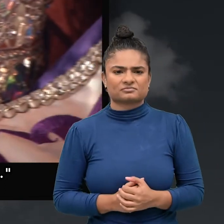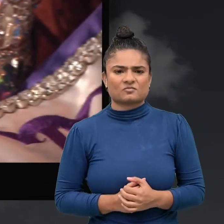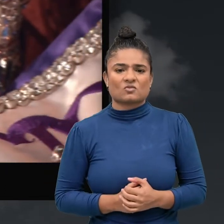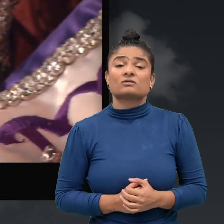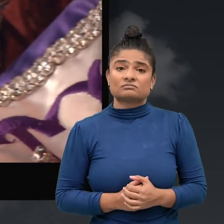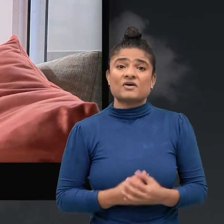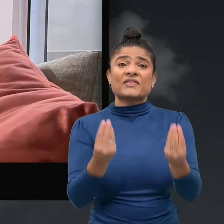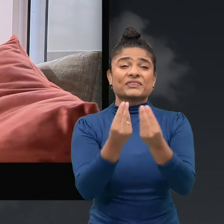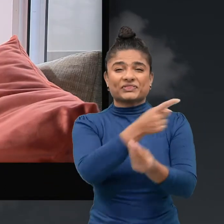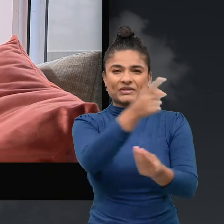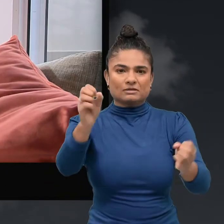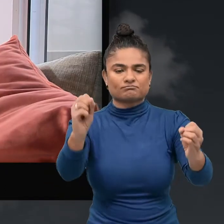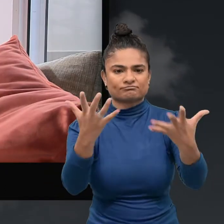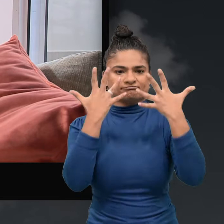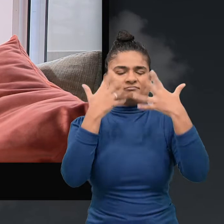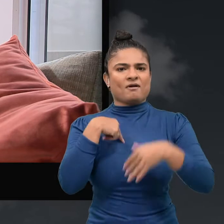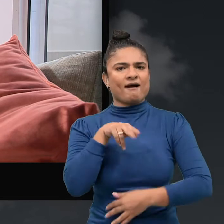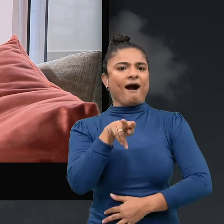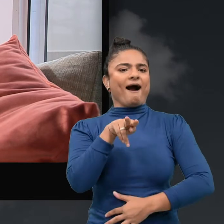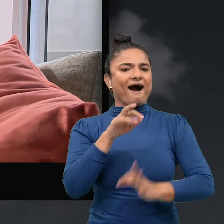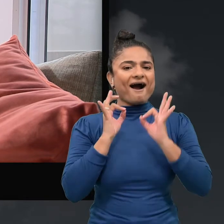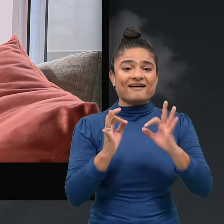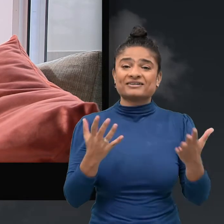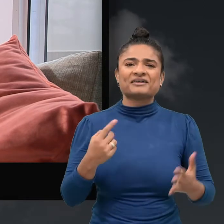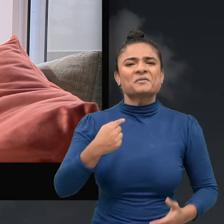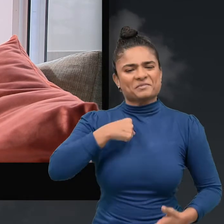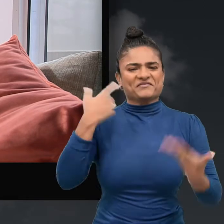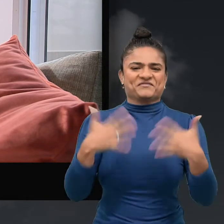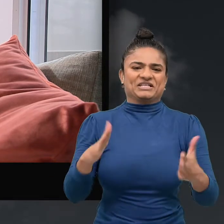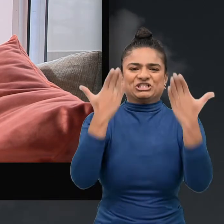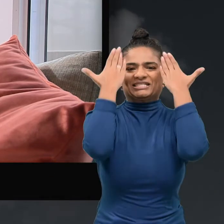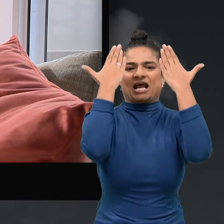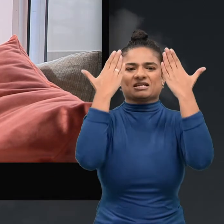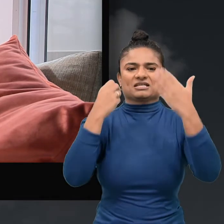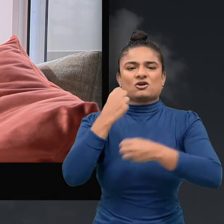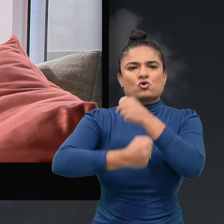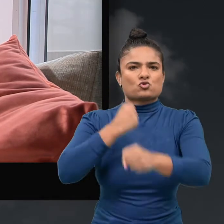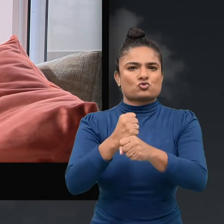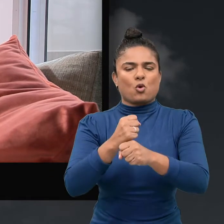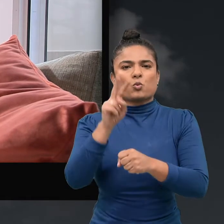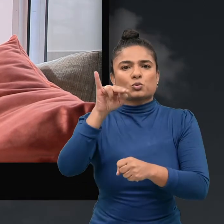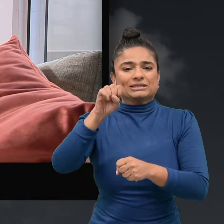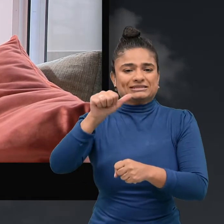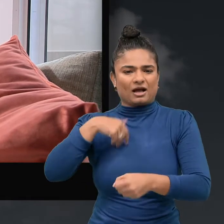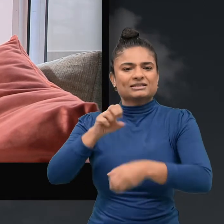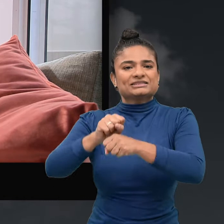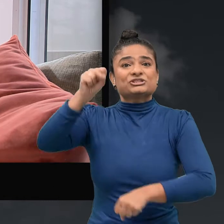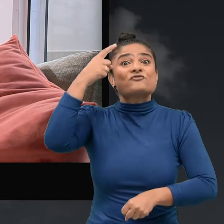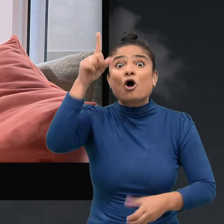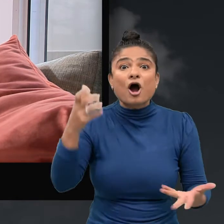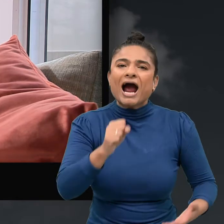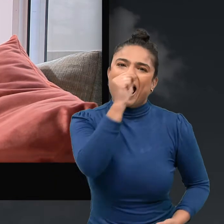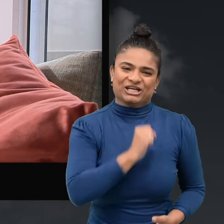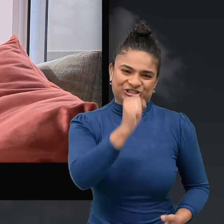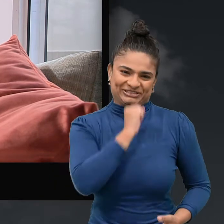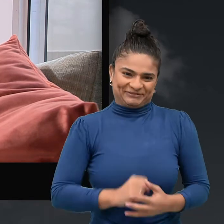streef. Een ding wat ook vir my uitstaan is die feit dat ek vir my uniese graad elke jaar gewerk het vir